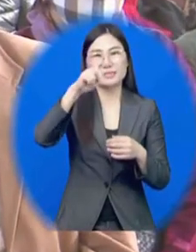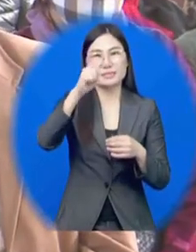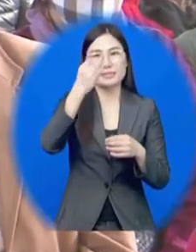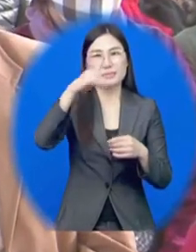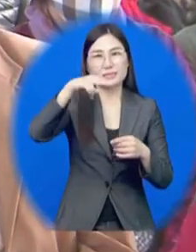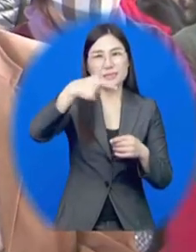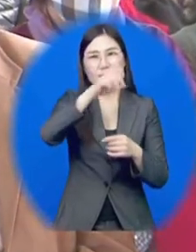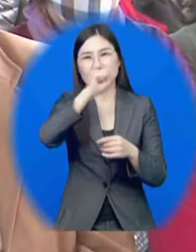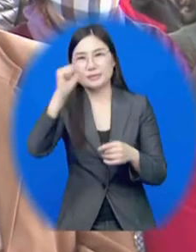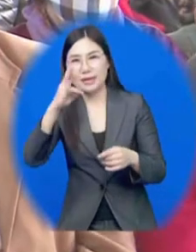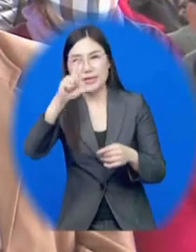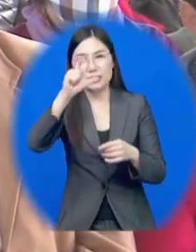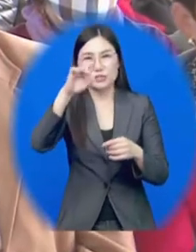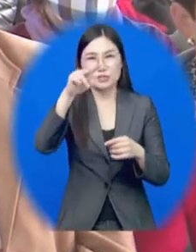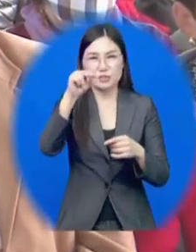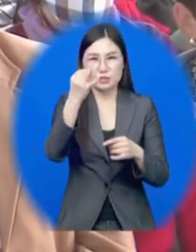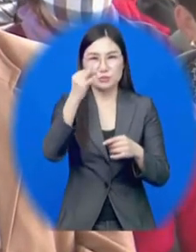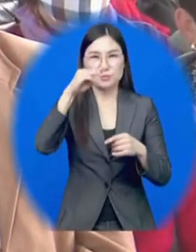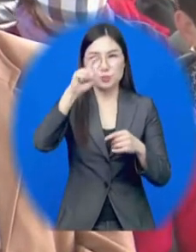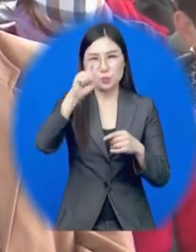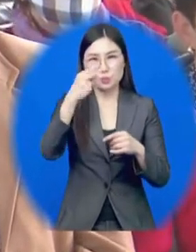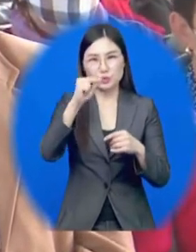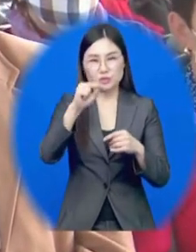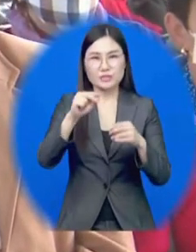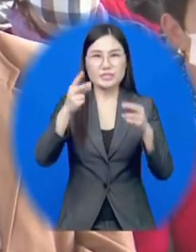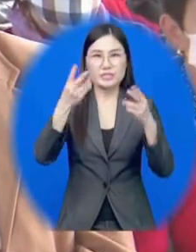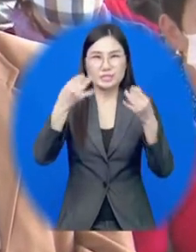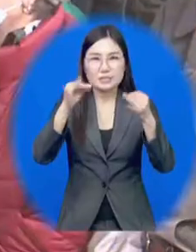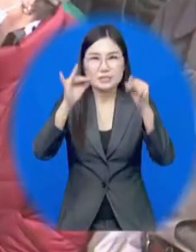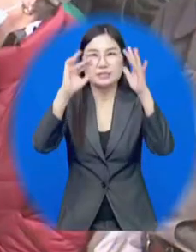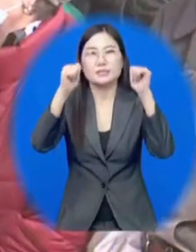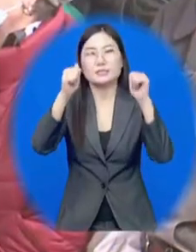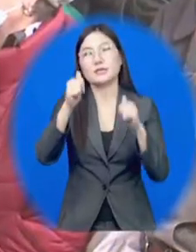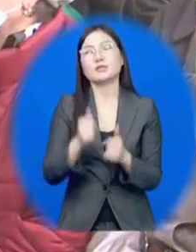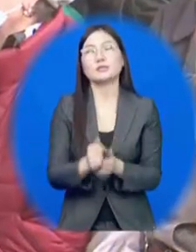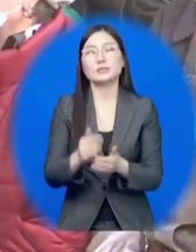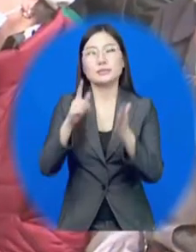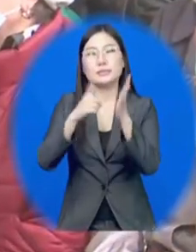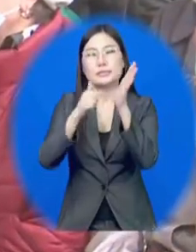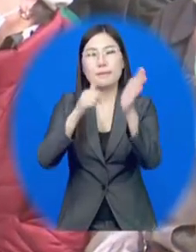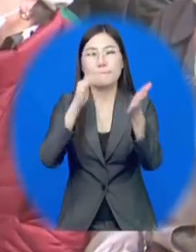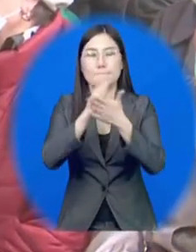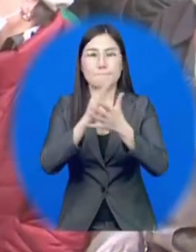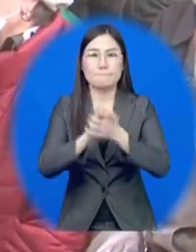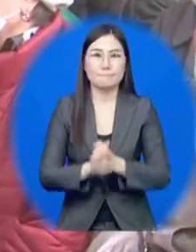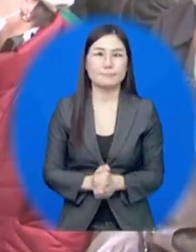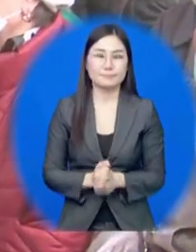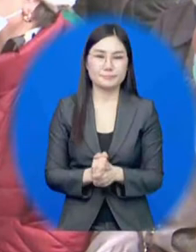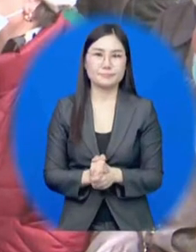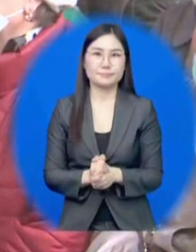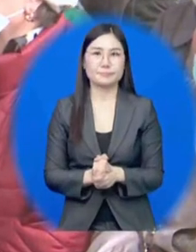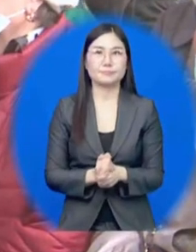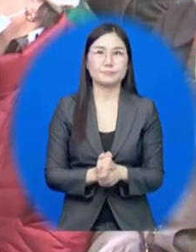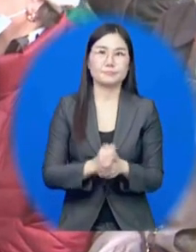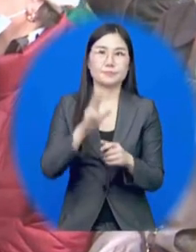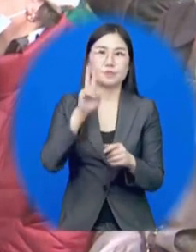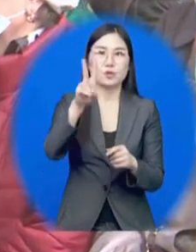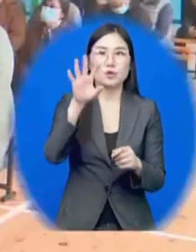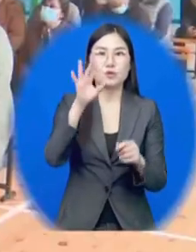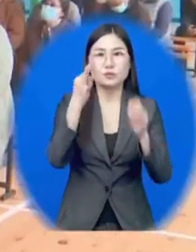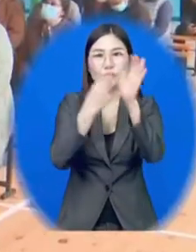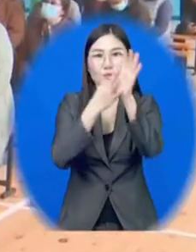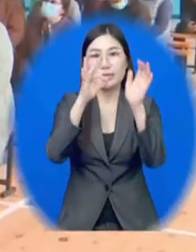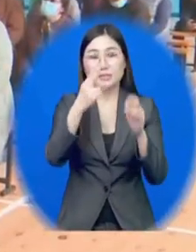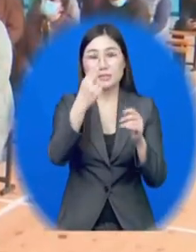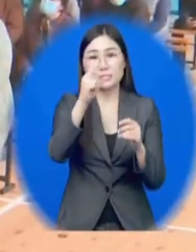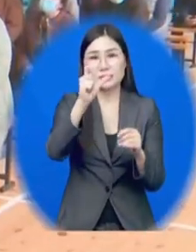хангамж сайжруулах ажил энэ онд хийгдэхээр төлөвлөгөөнд тусгагдчихэ. Харин 14 дугаар хороонд улсын төсвийн хөрөнгө оруулалтаар 280